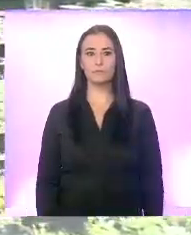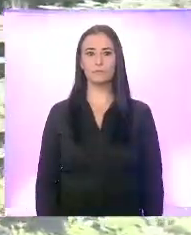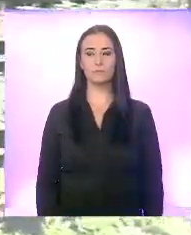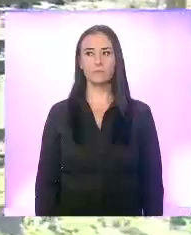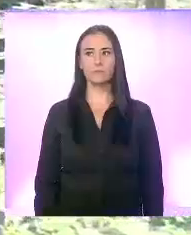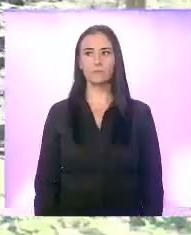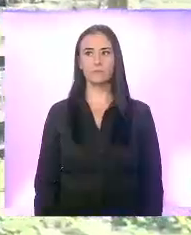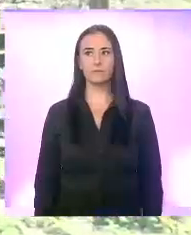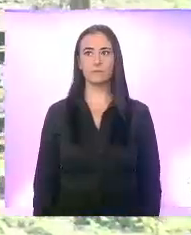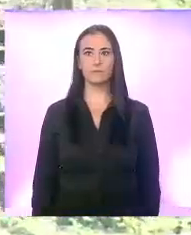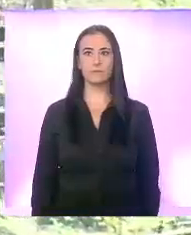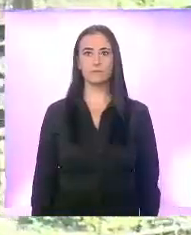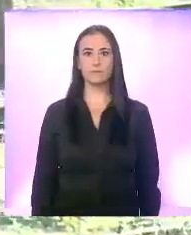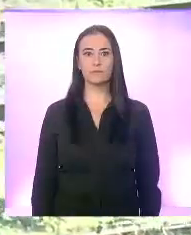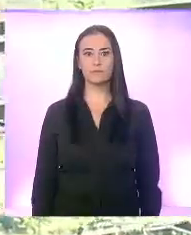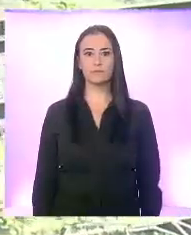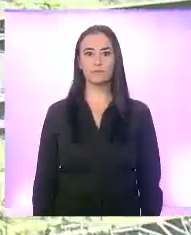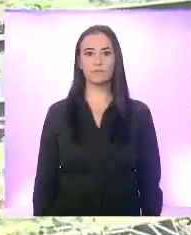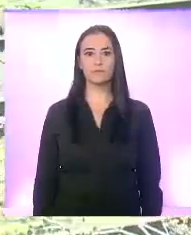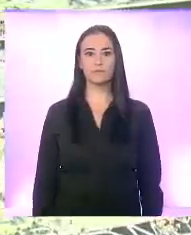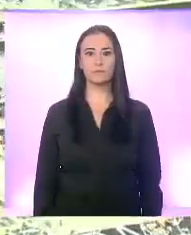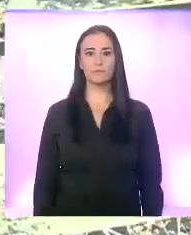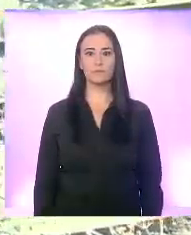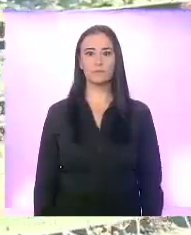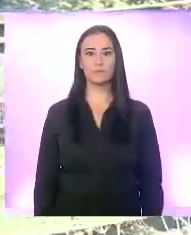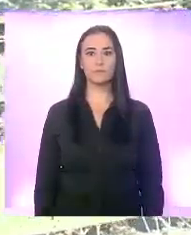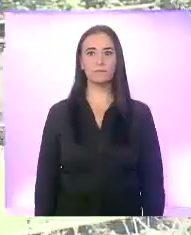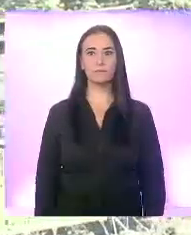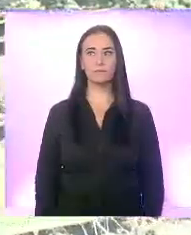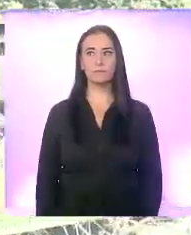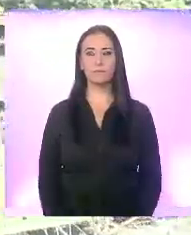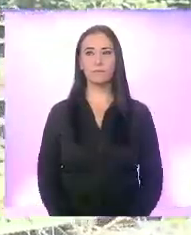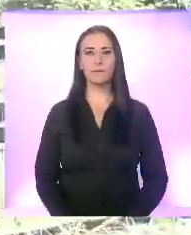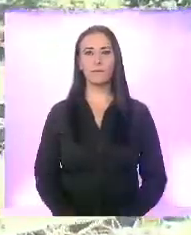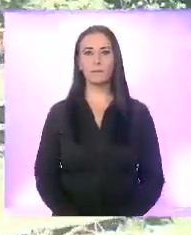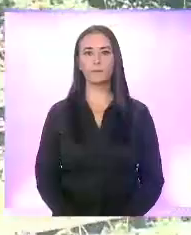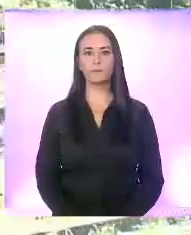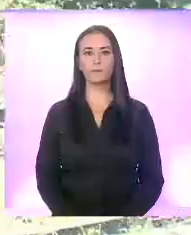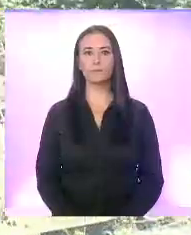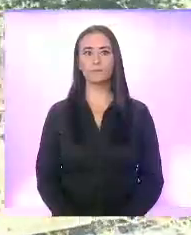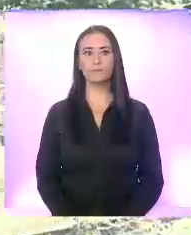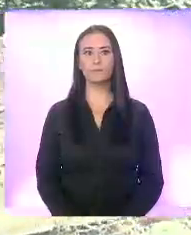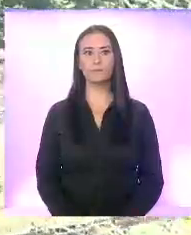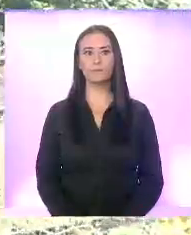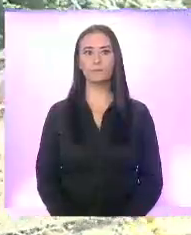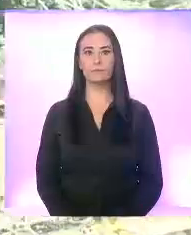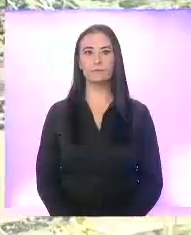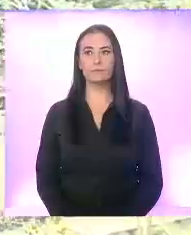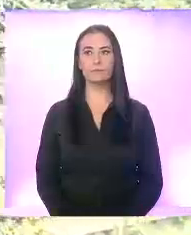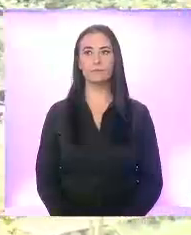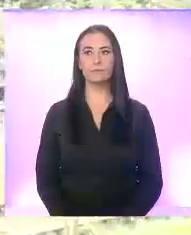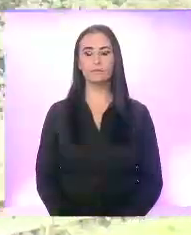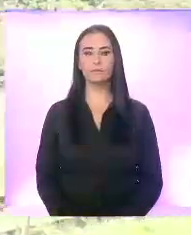avea centralizare electronică, vor fi schimbate toate instalațiile de telecomunicații, vor fi construite noi clădiri și lista poate